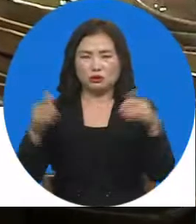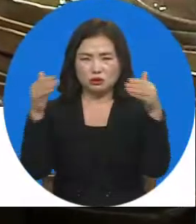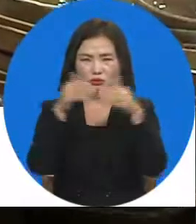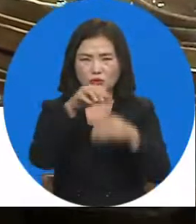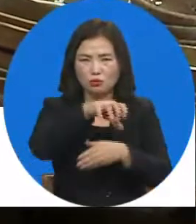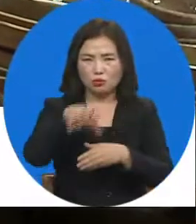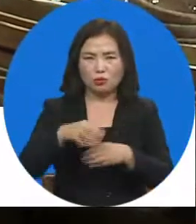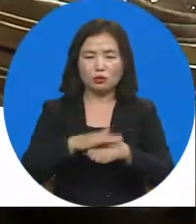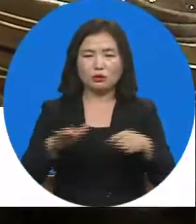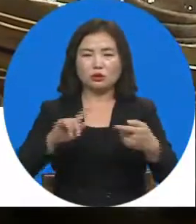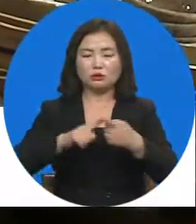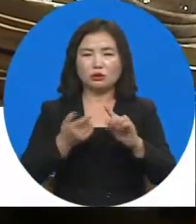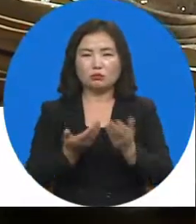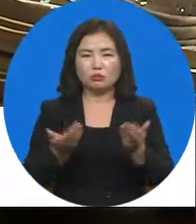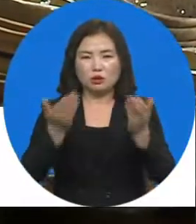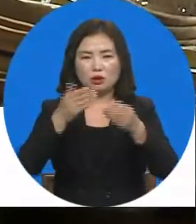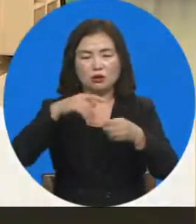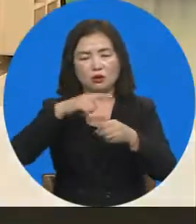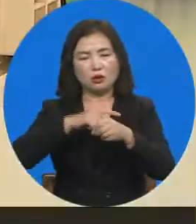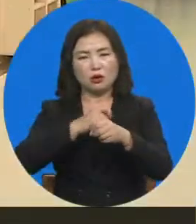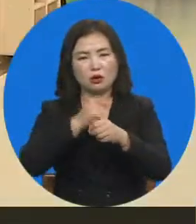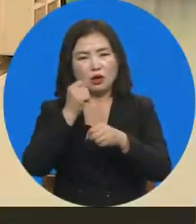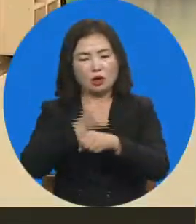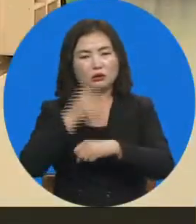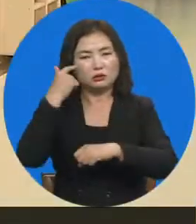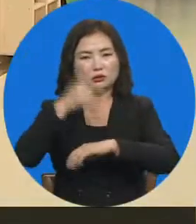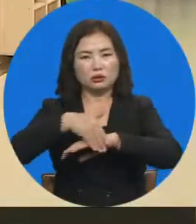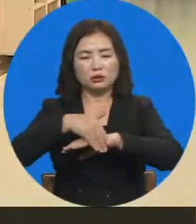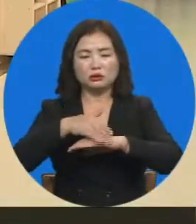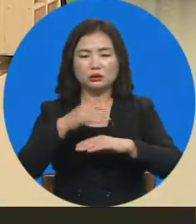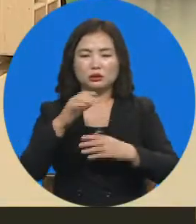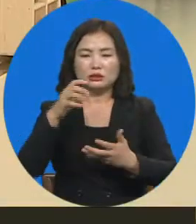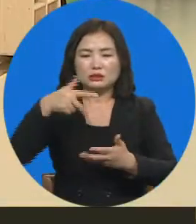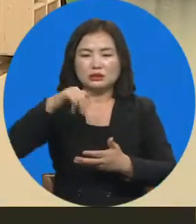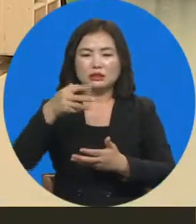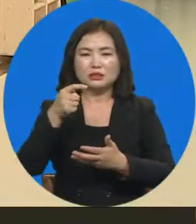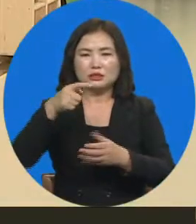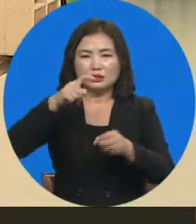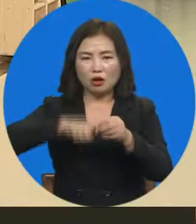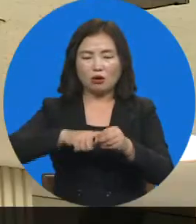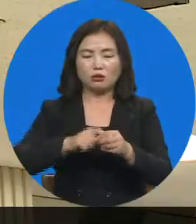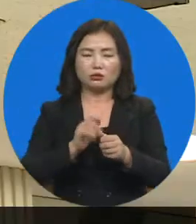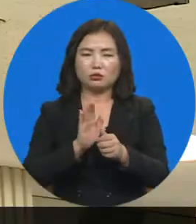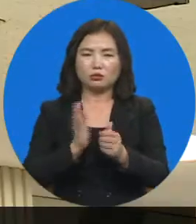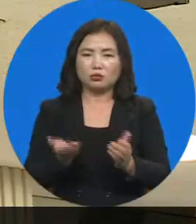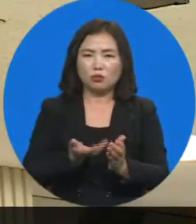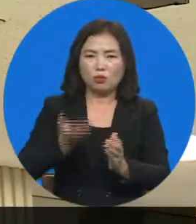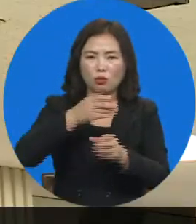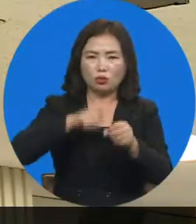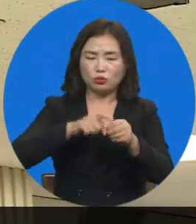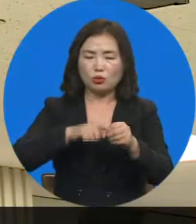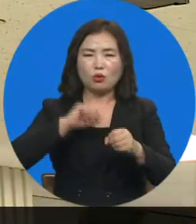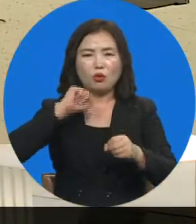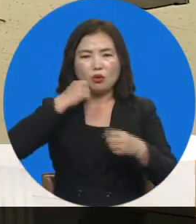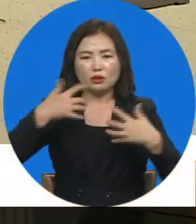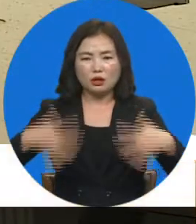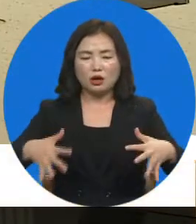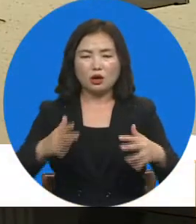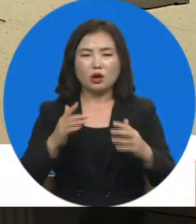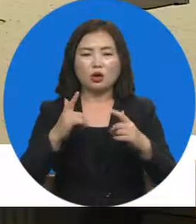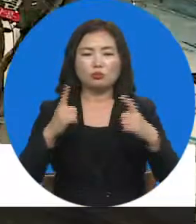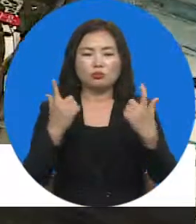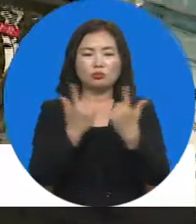만큼 양적 성장을 누렸습니다. 하지만 질적 성장을 이끄는 중간 지원 조직은 미흡했는데 북부권